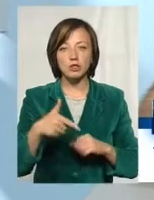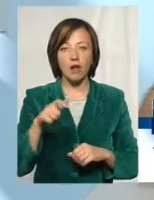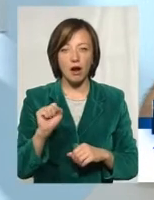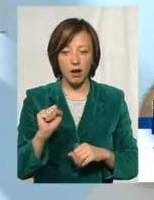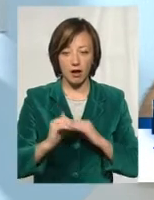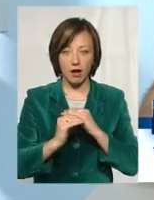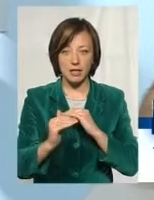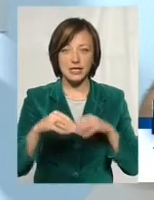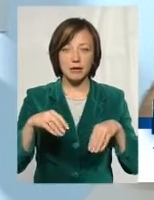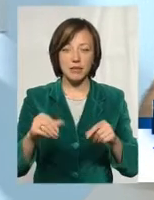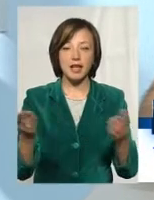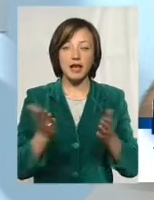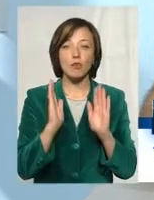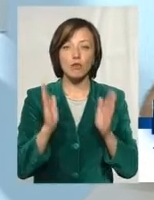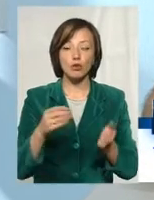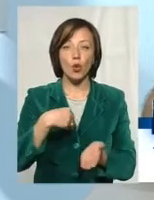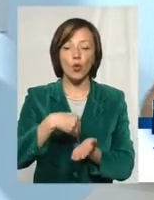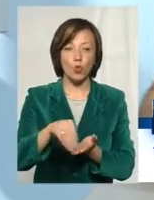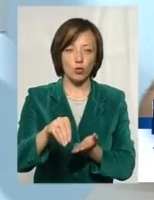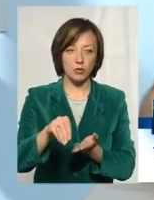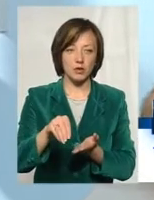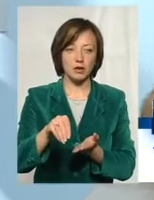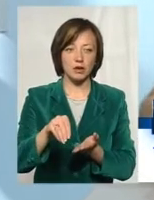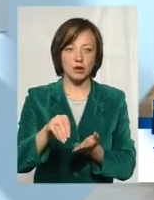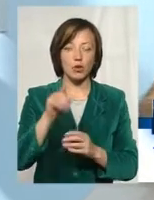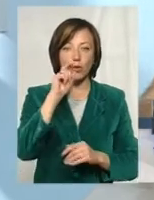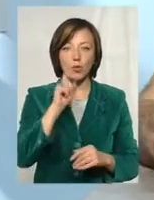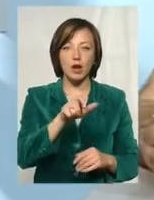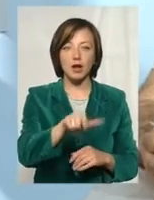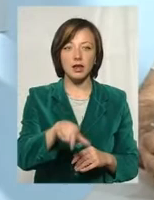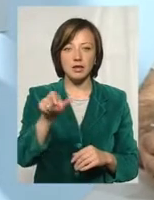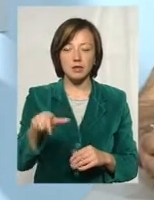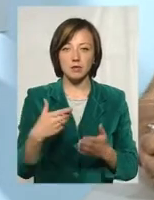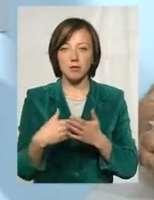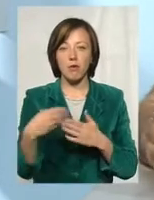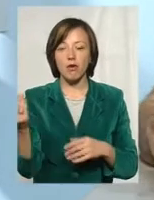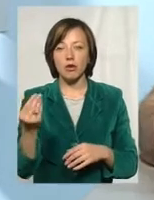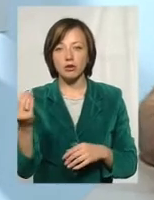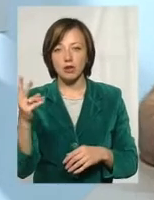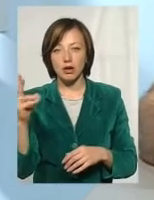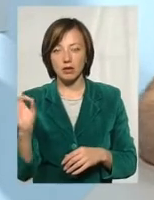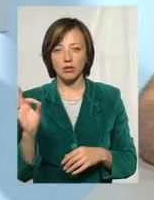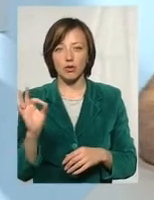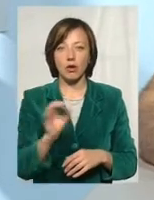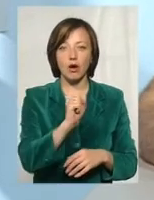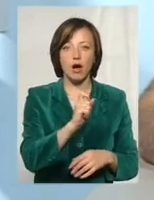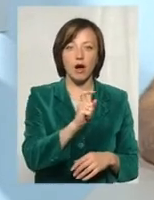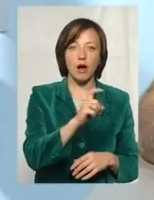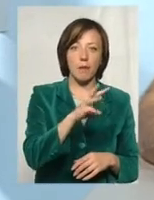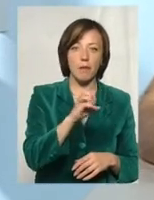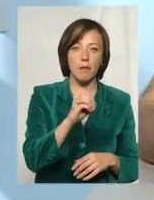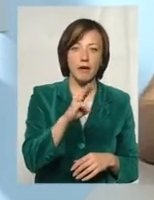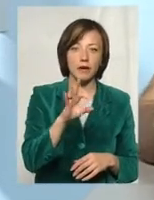землі, який буде куплений українцями, Порошенко, Ринат